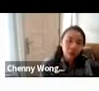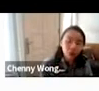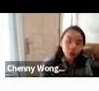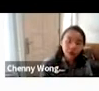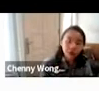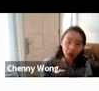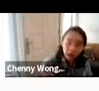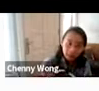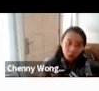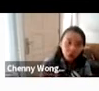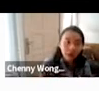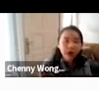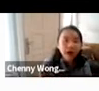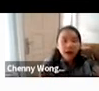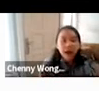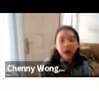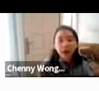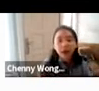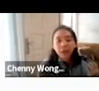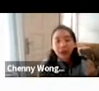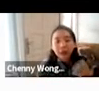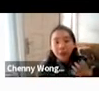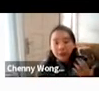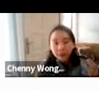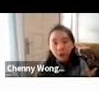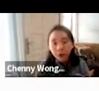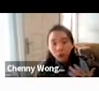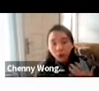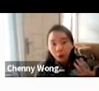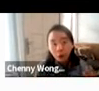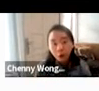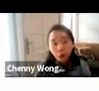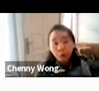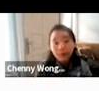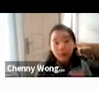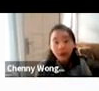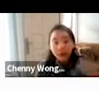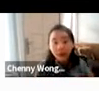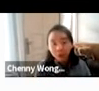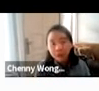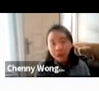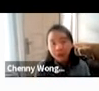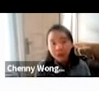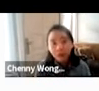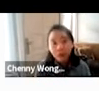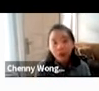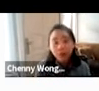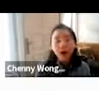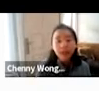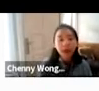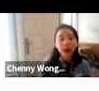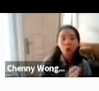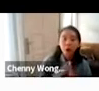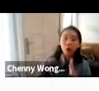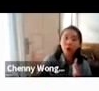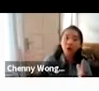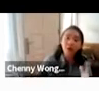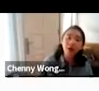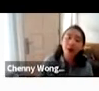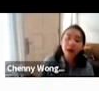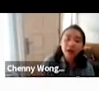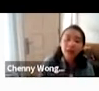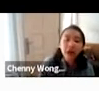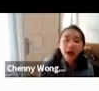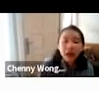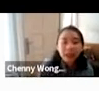akan diposting dan mencegah hal itu akhirnya mereka banyak melakukan upaya-upaya hukum Pascal mereka teredukasi itu dan bahkan sekarang upaya